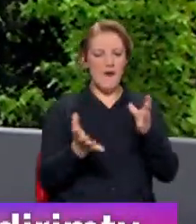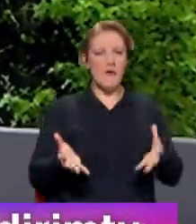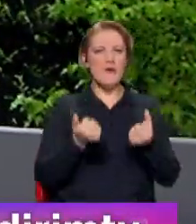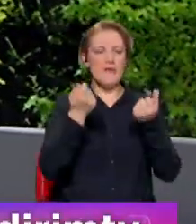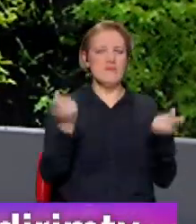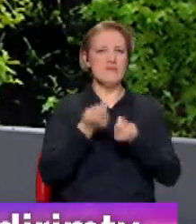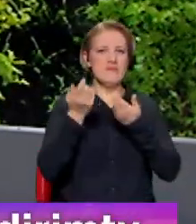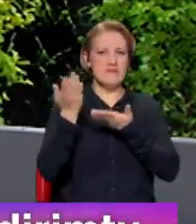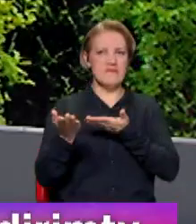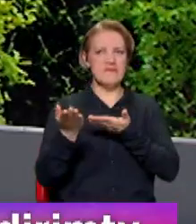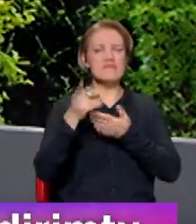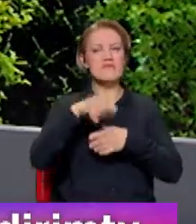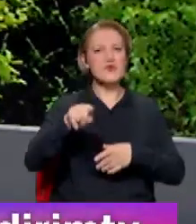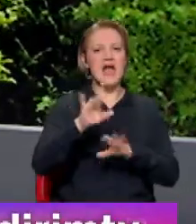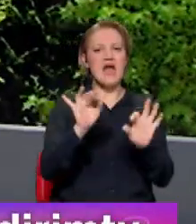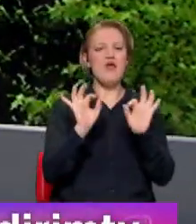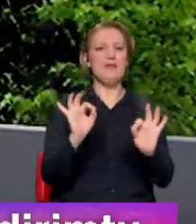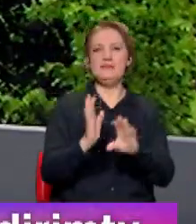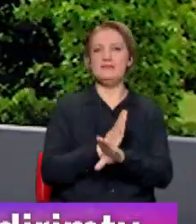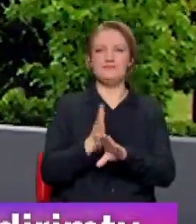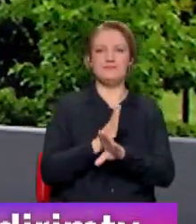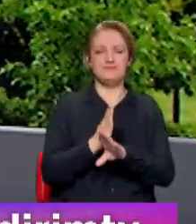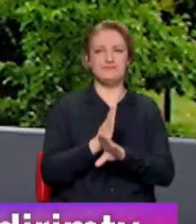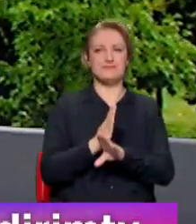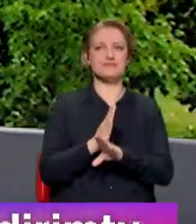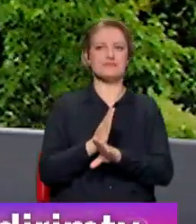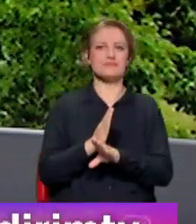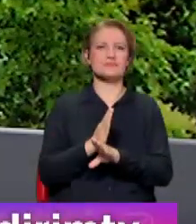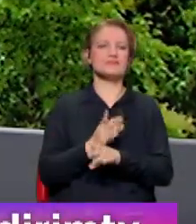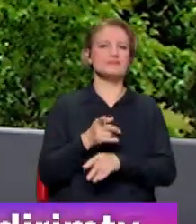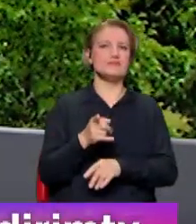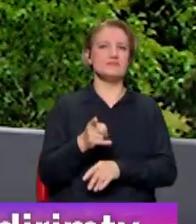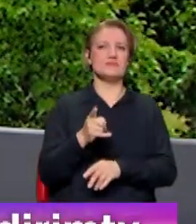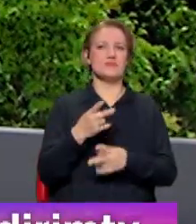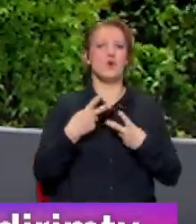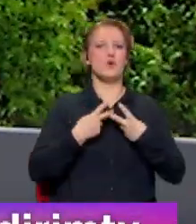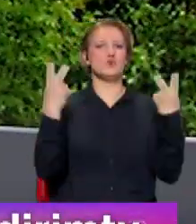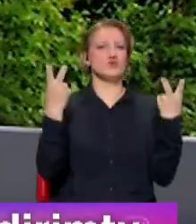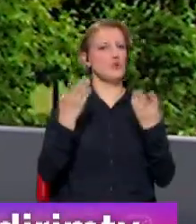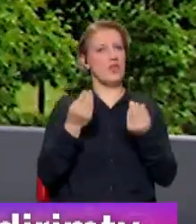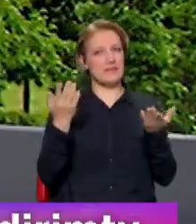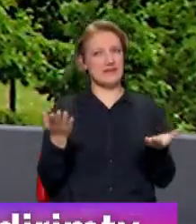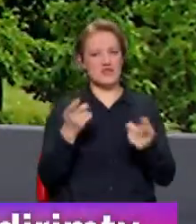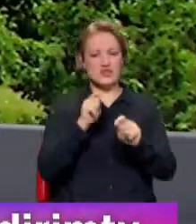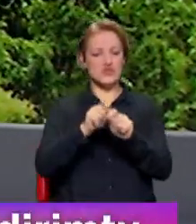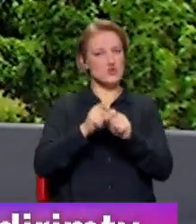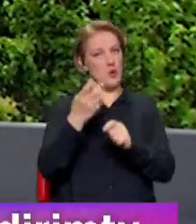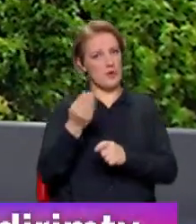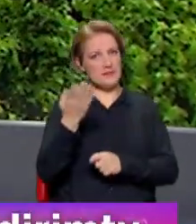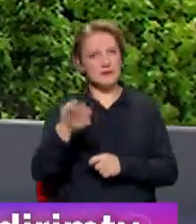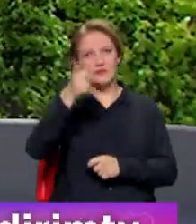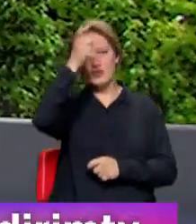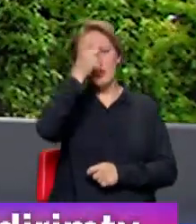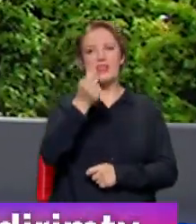kurtarma çabasında. Bunun en önemli sebebi tabii ki özgürlük olabilir, iş olabilir,